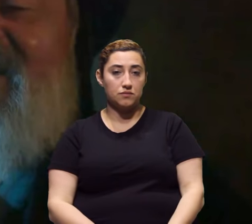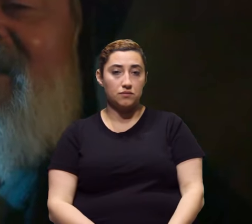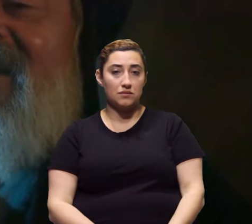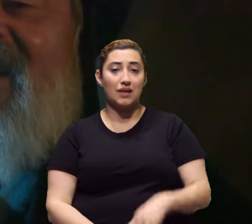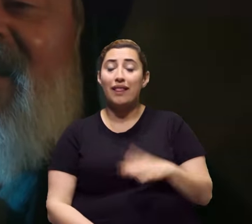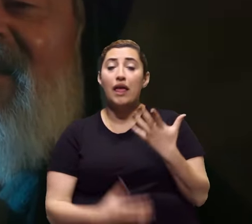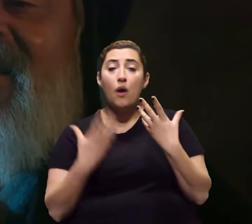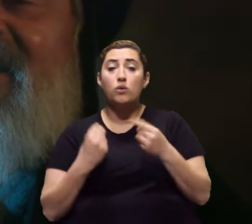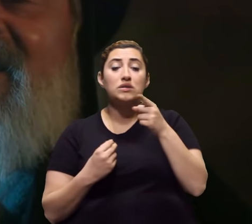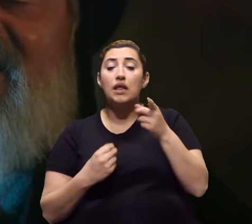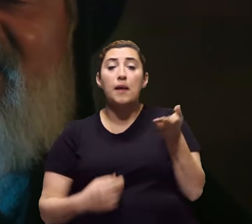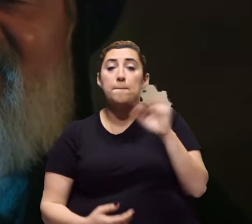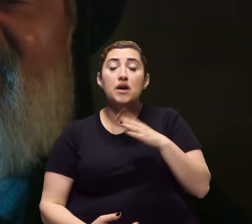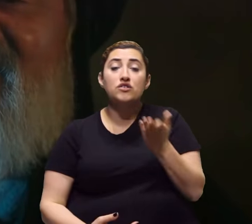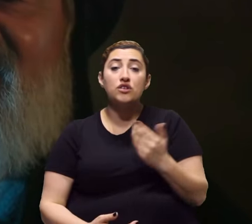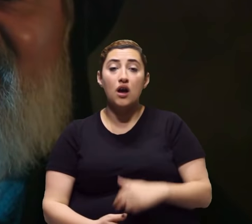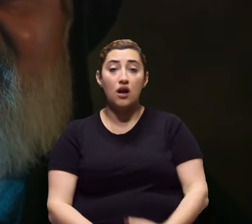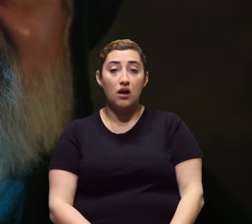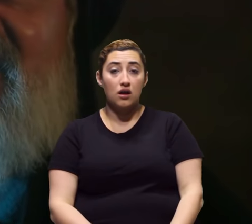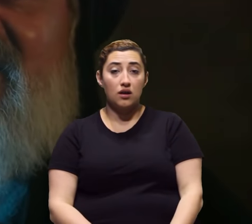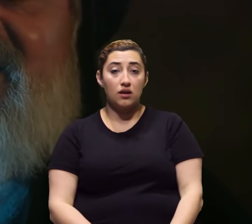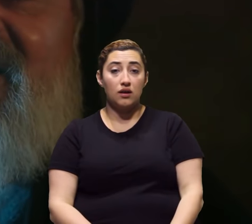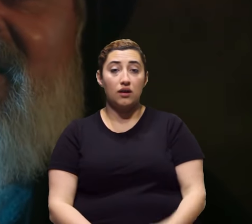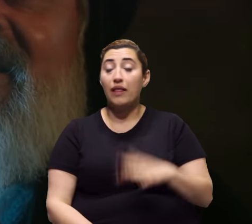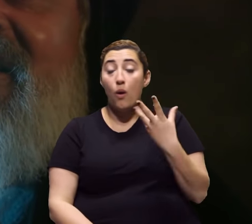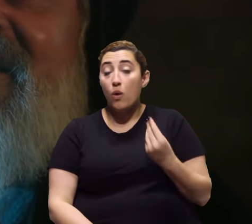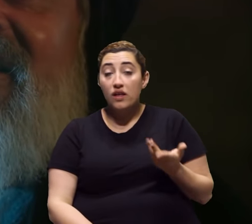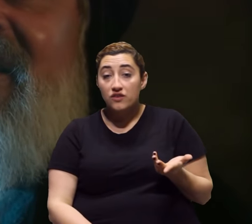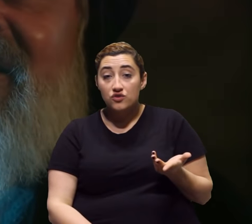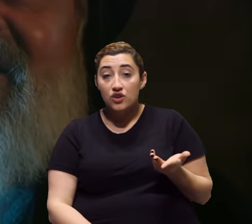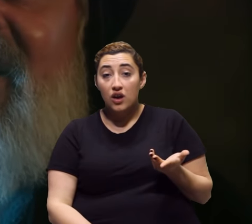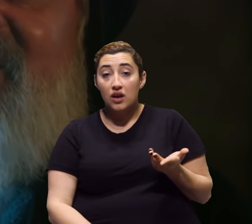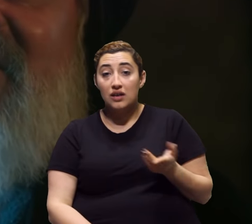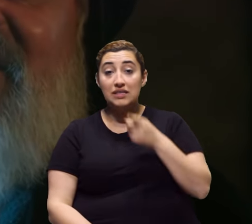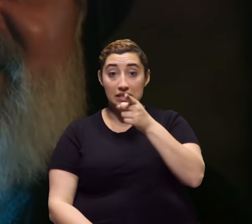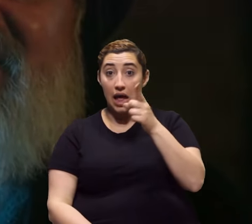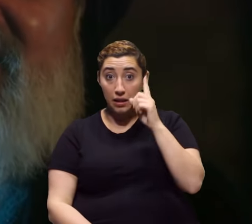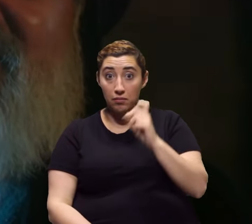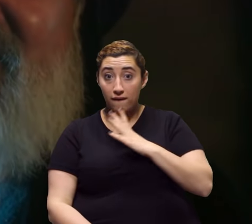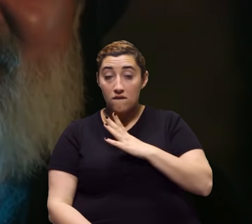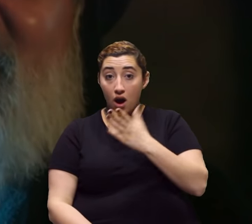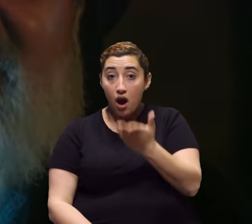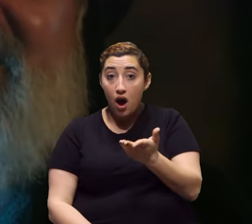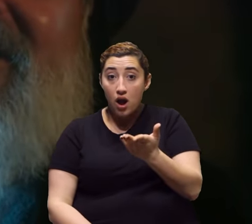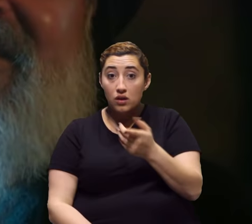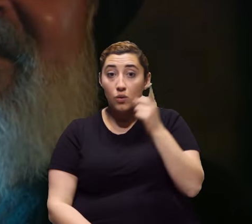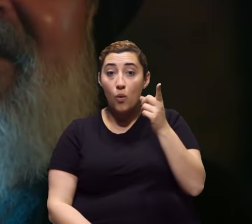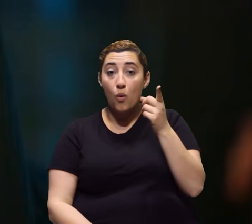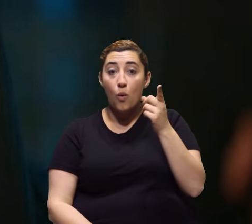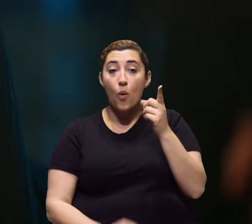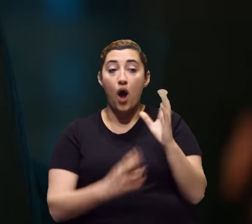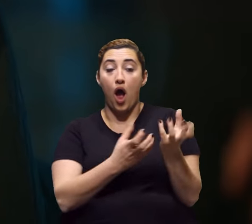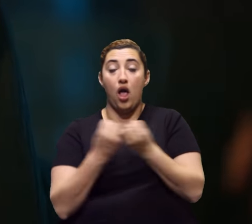Ne kaldı senden geriye, ne kalacak? Sen mi vardın ki o